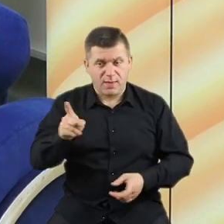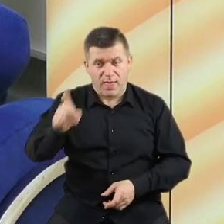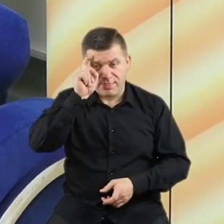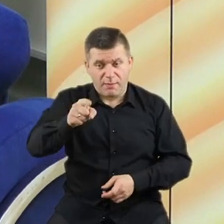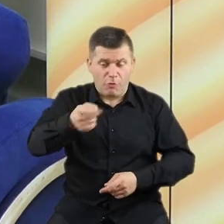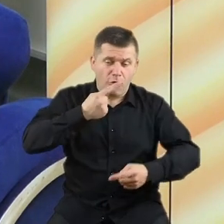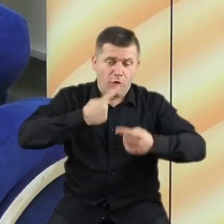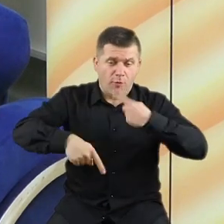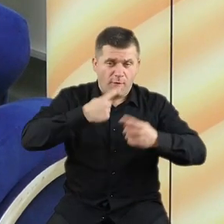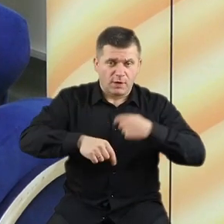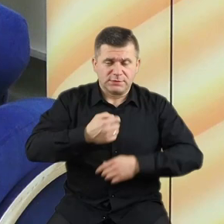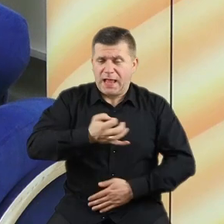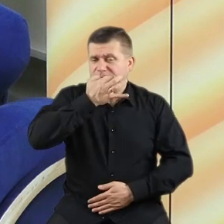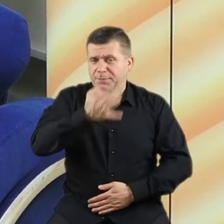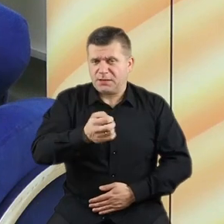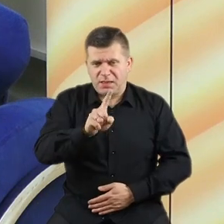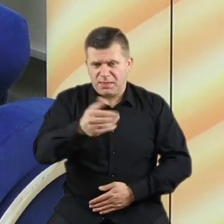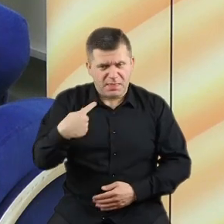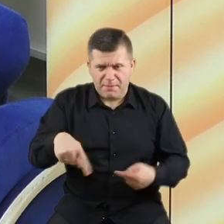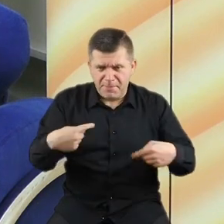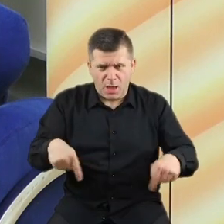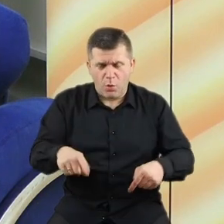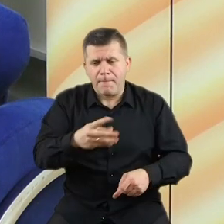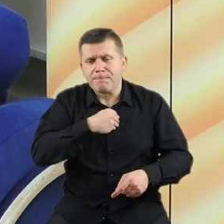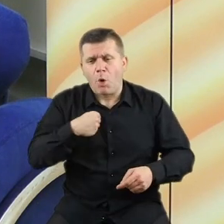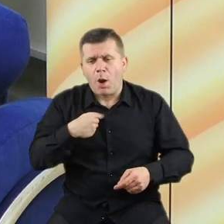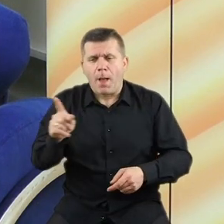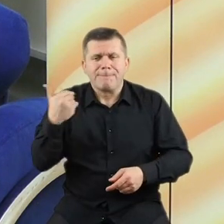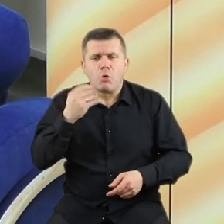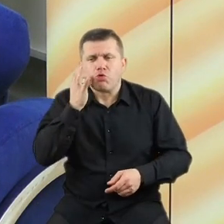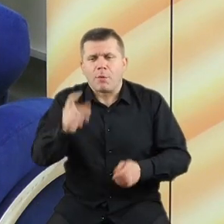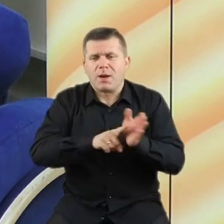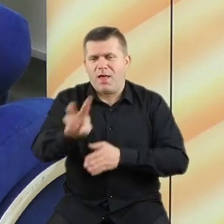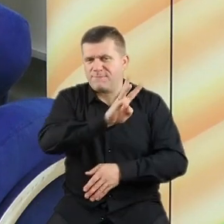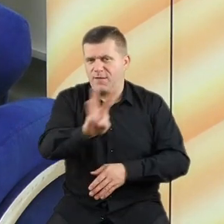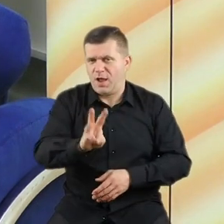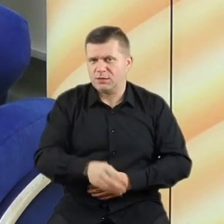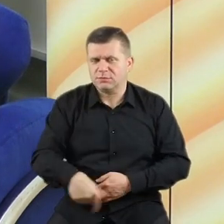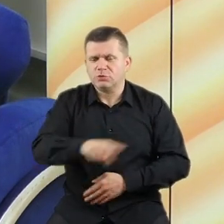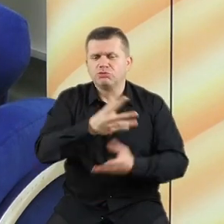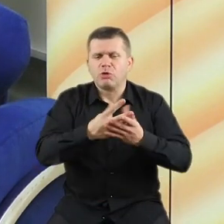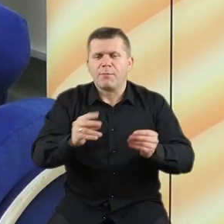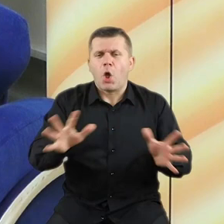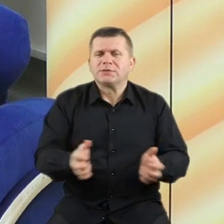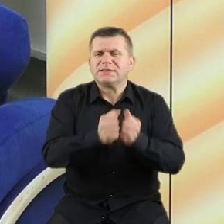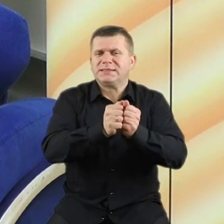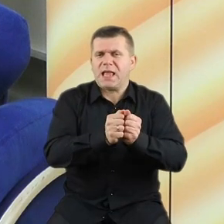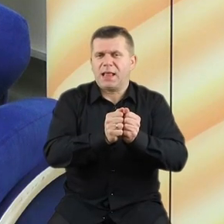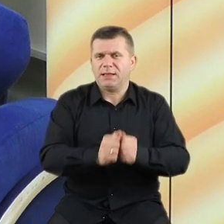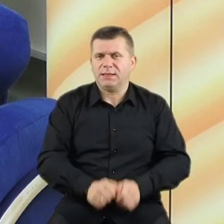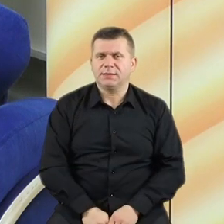ta Niemka mi opowiedziała, bo ja zapytałam, czy nie mieliście żadnego Polaka, który byłby dobry, bo tak było na tych ziemiach odzyskanych,